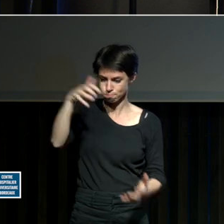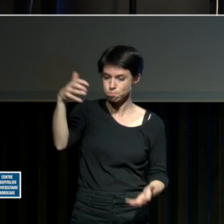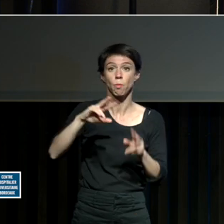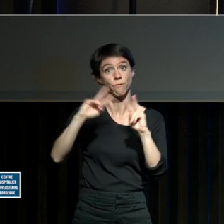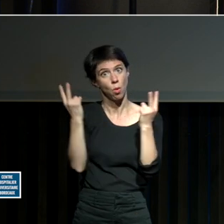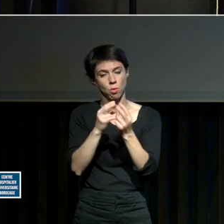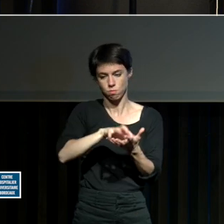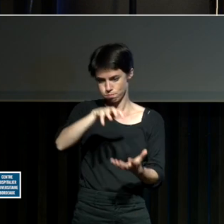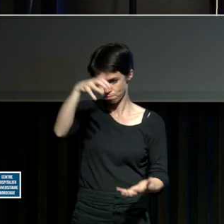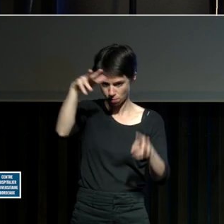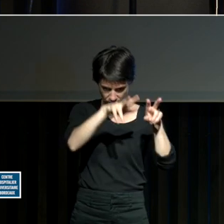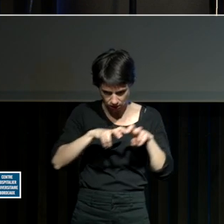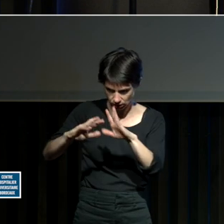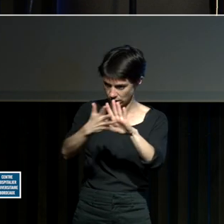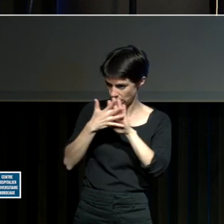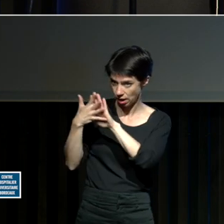cliniques également de ces joueurs.